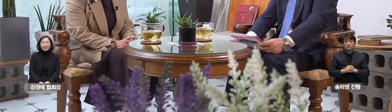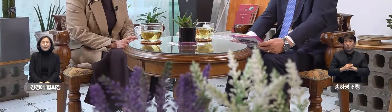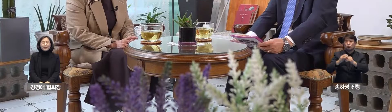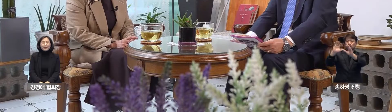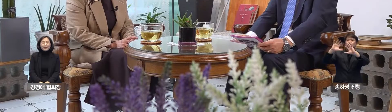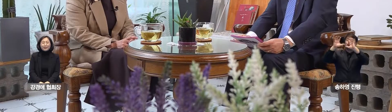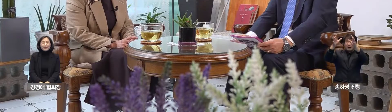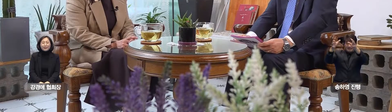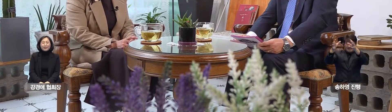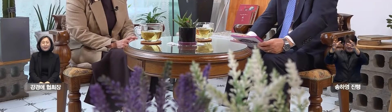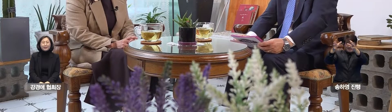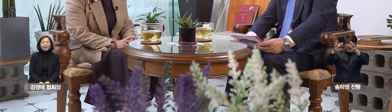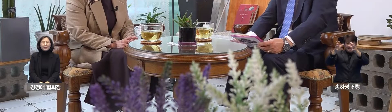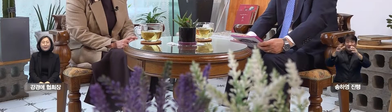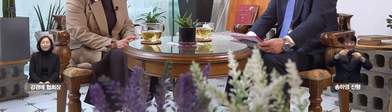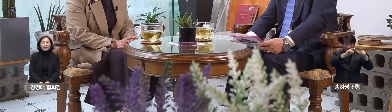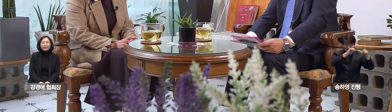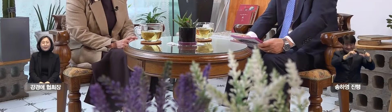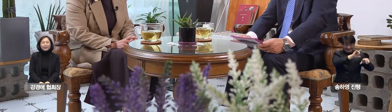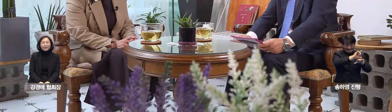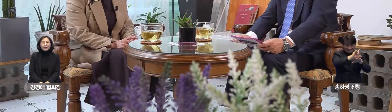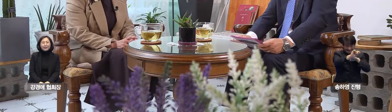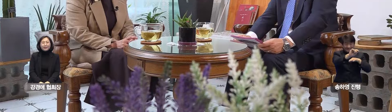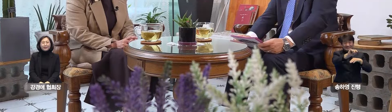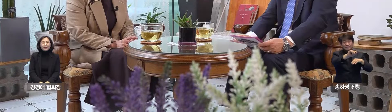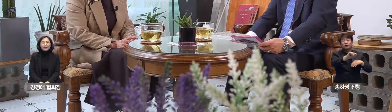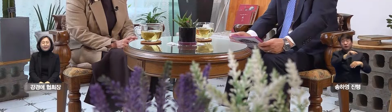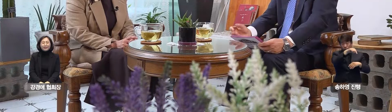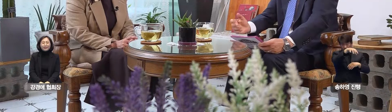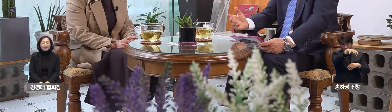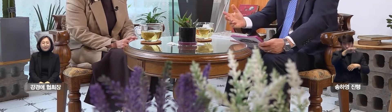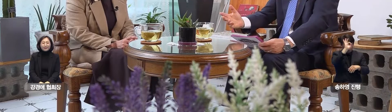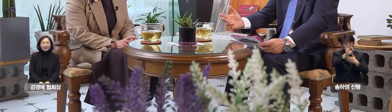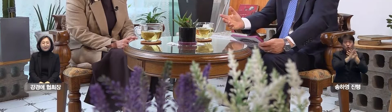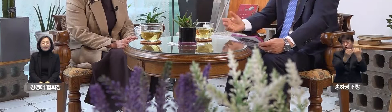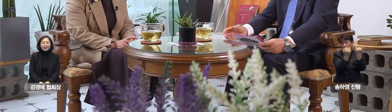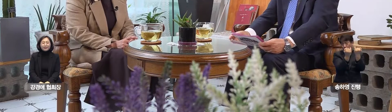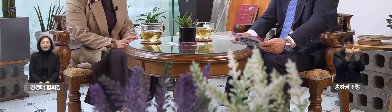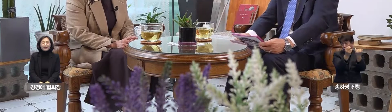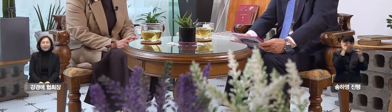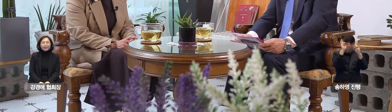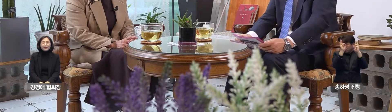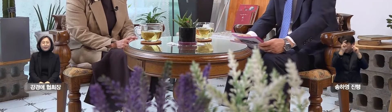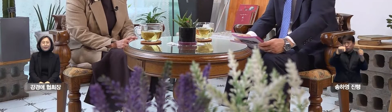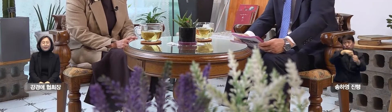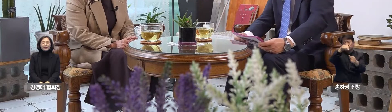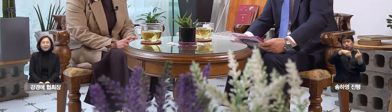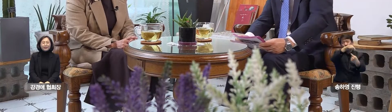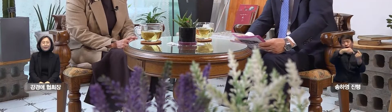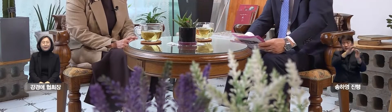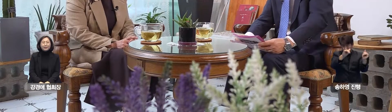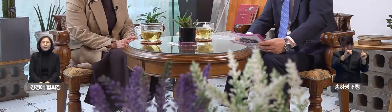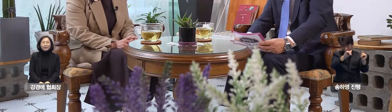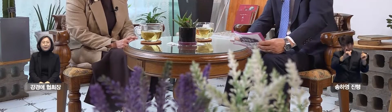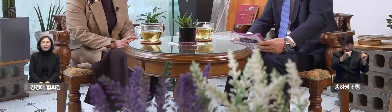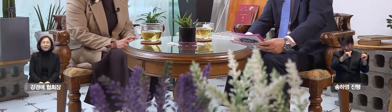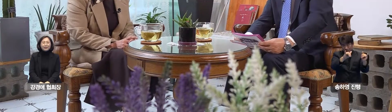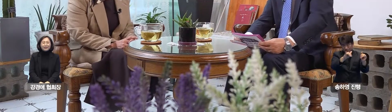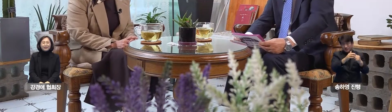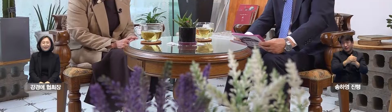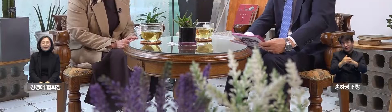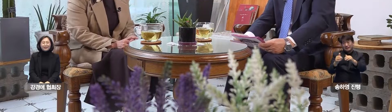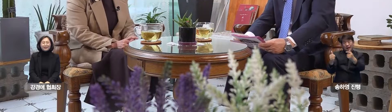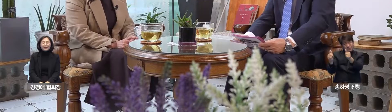국가나 뭐 지자체에서도 여성 기업인들을 위한 여러 가지 오히려 남성 대표들한테